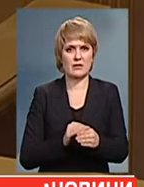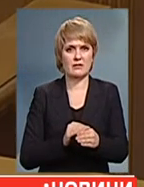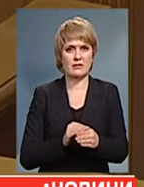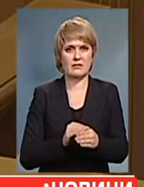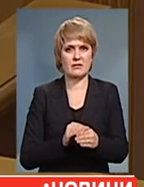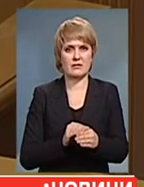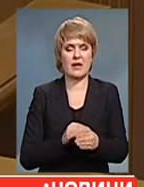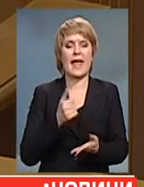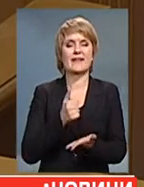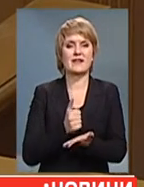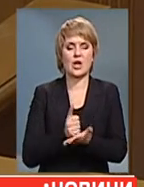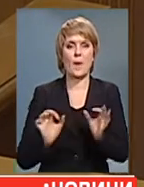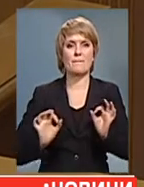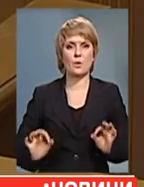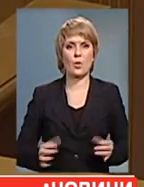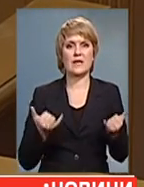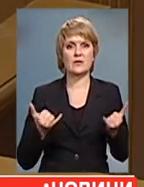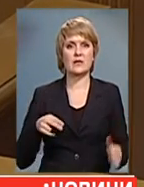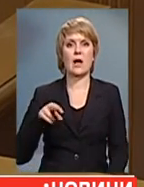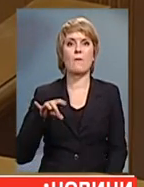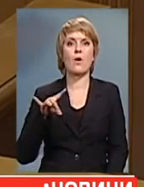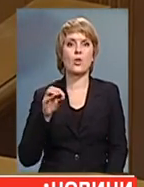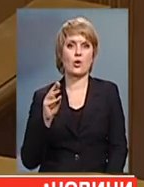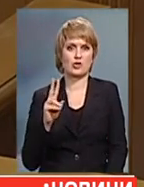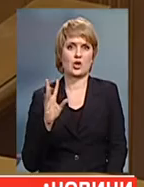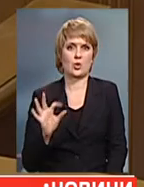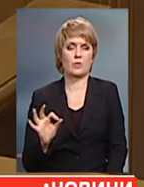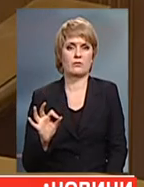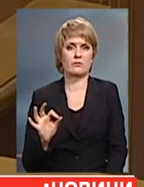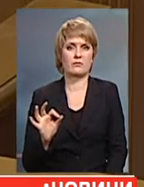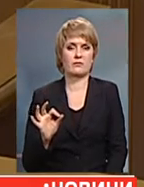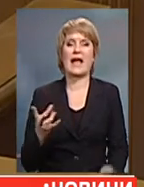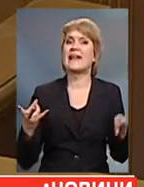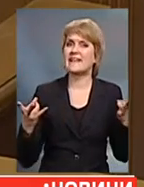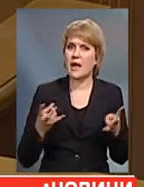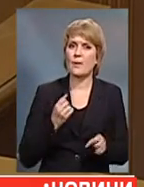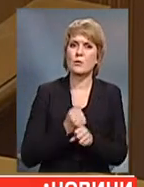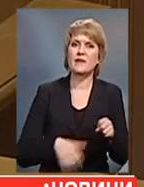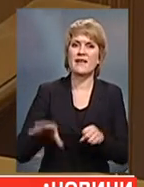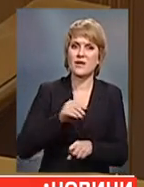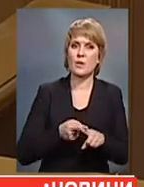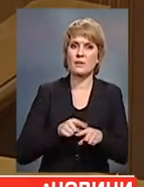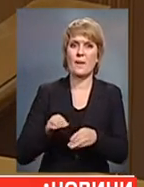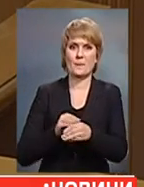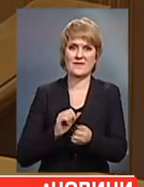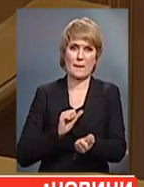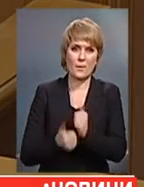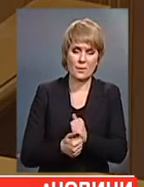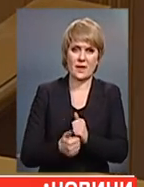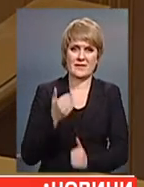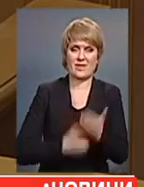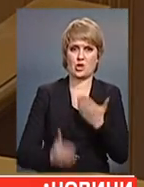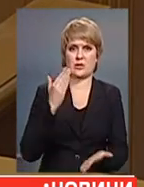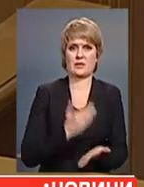прізвище генерального прокурора на сьогодні Порошенко. І треба зробити все, щоб це прізвище помінялося